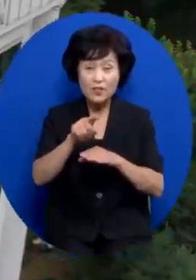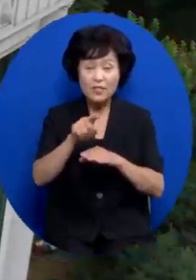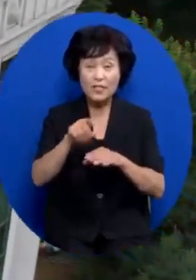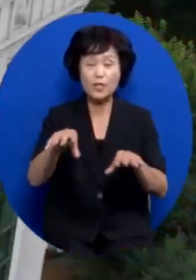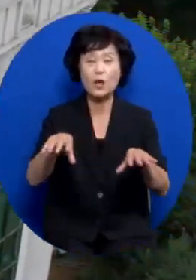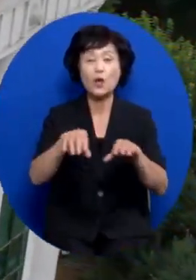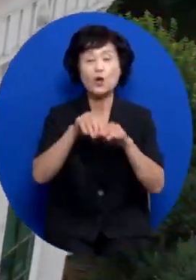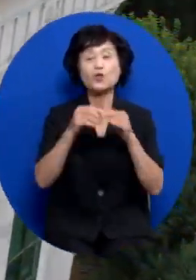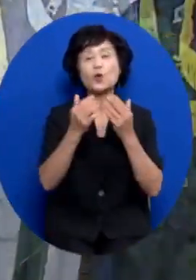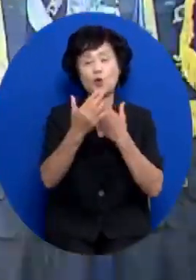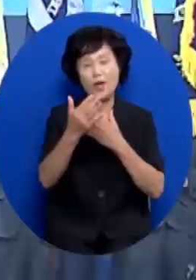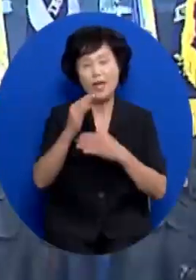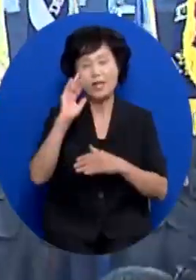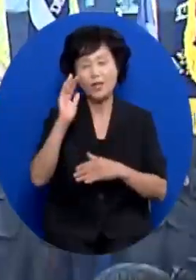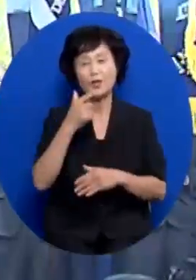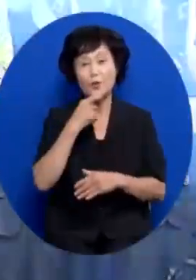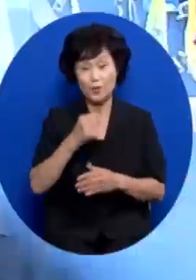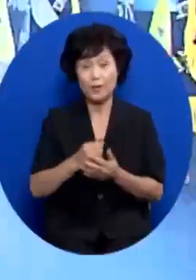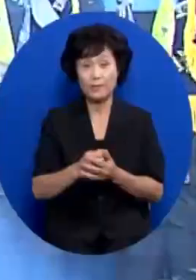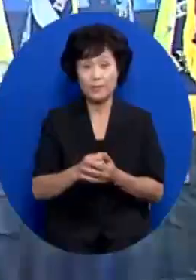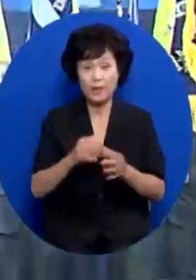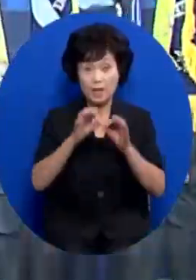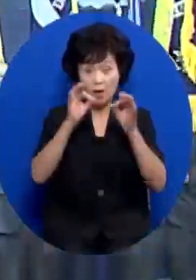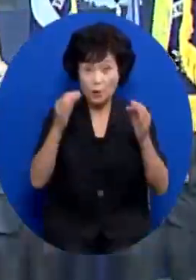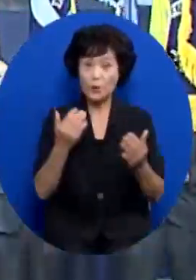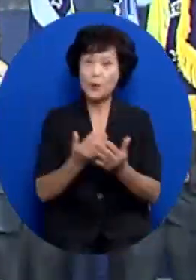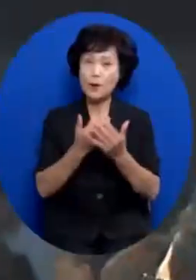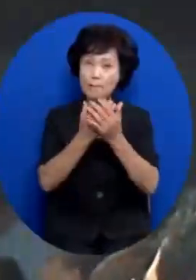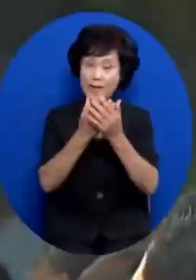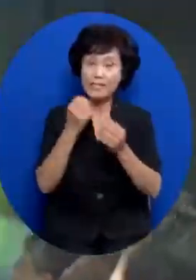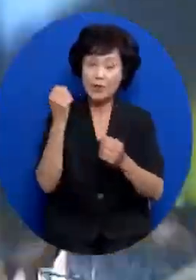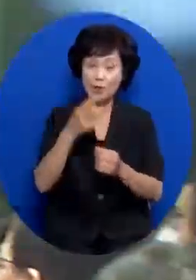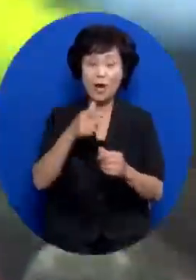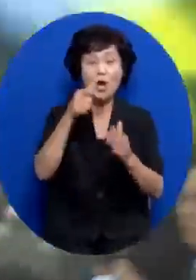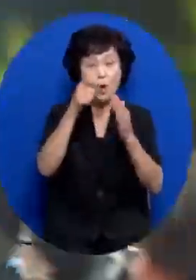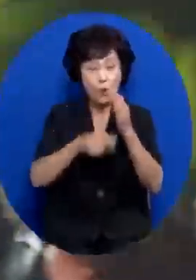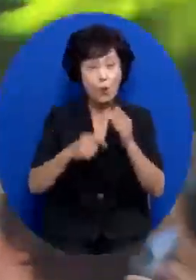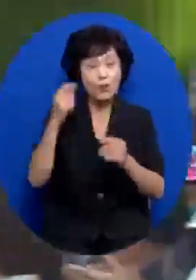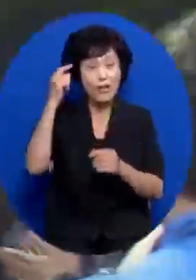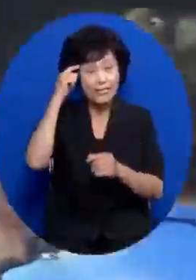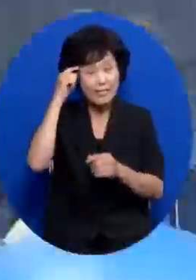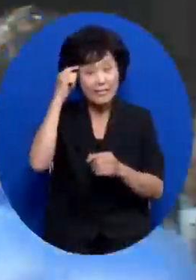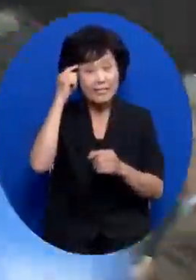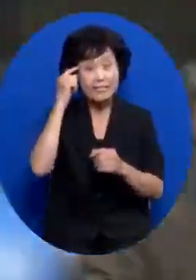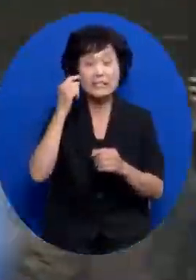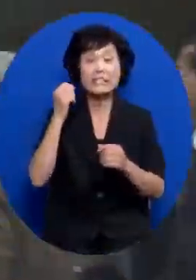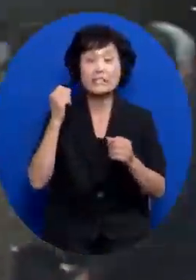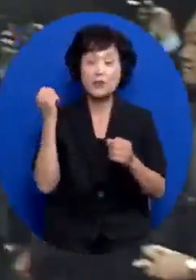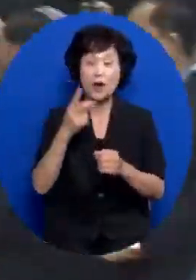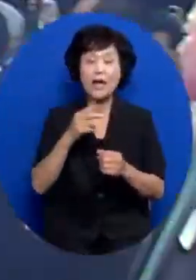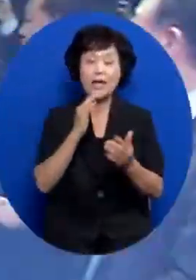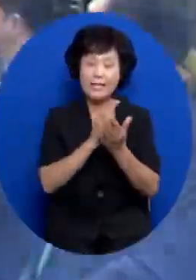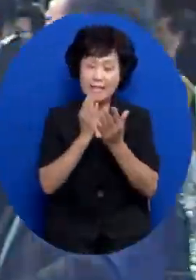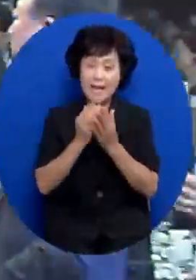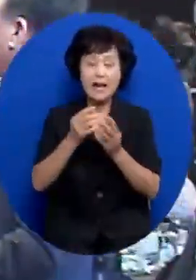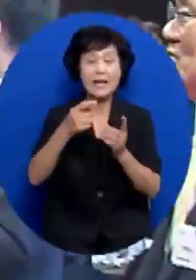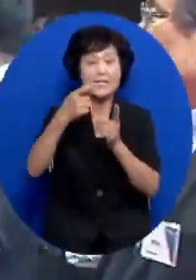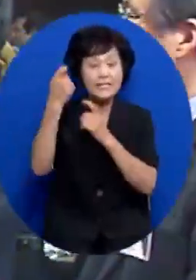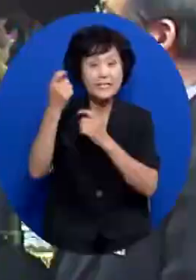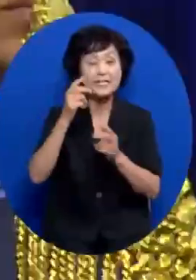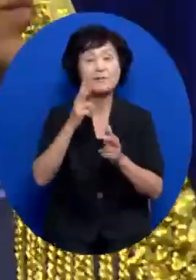설립 45주년을 맞아 교단의 발전을 기리고 교단 정신인 개혁주의 생명신학을 확산시키기 위해 다양한 기념사업을